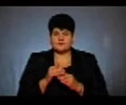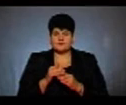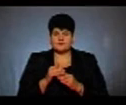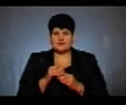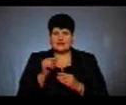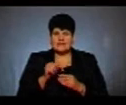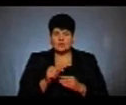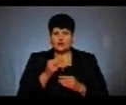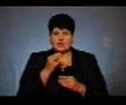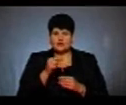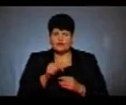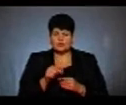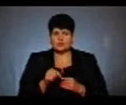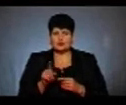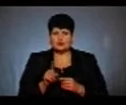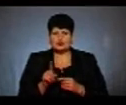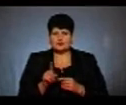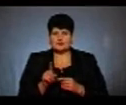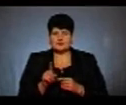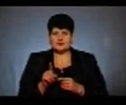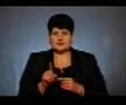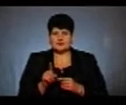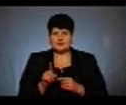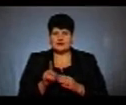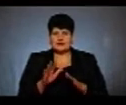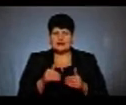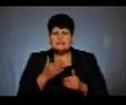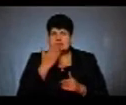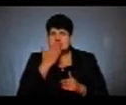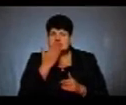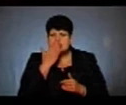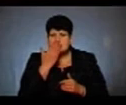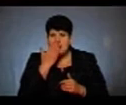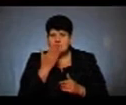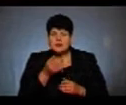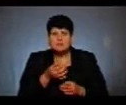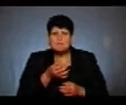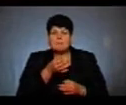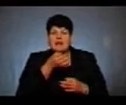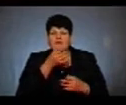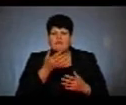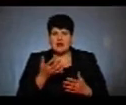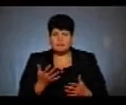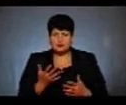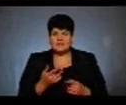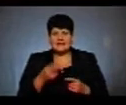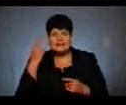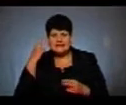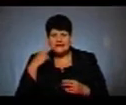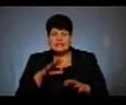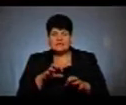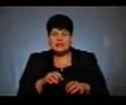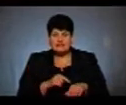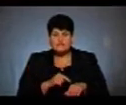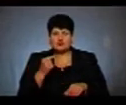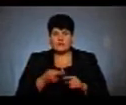таку речовину, що видає запах, який приваблює, і ці дикі тварини відчувають